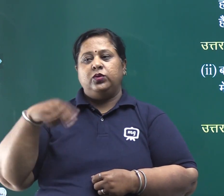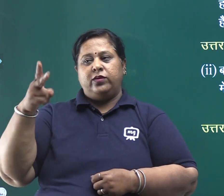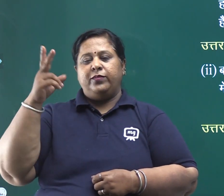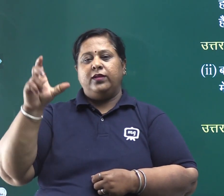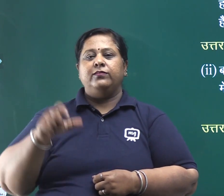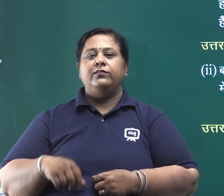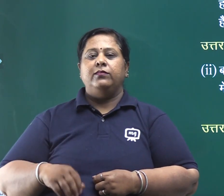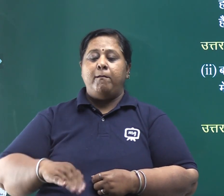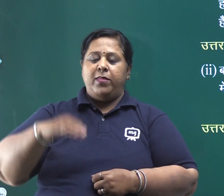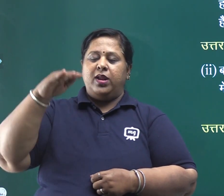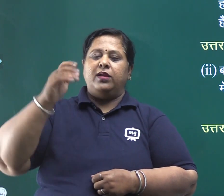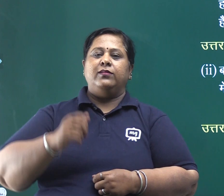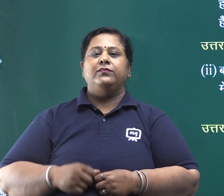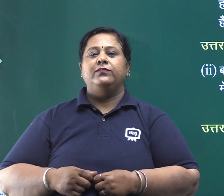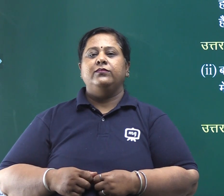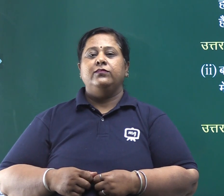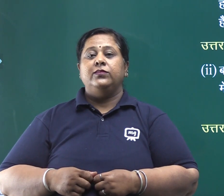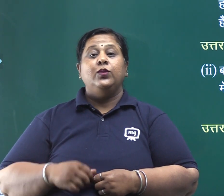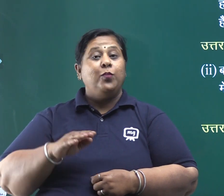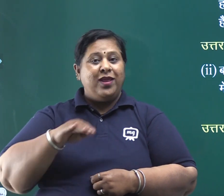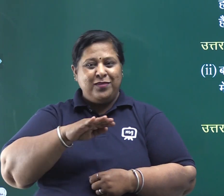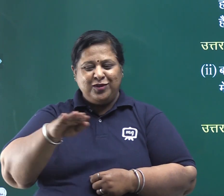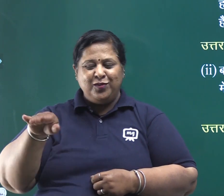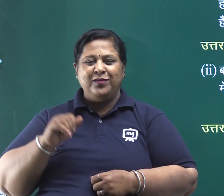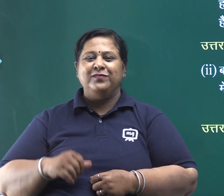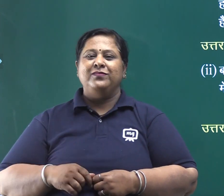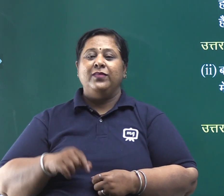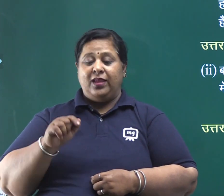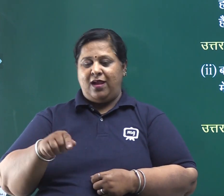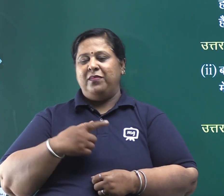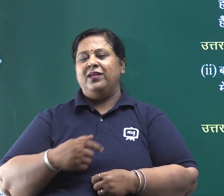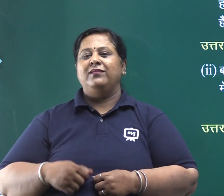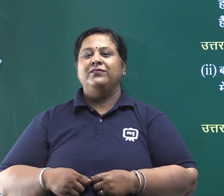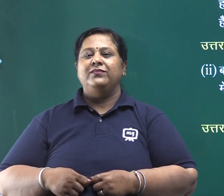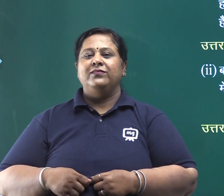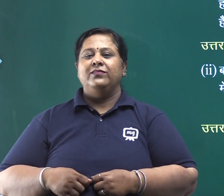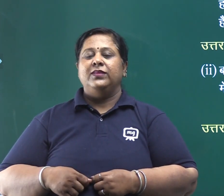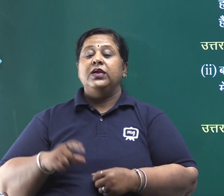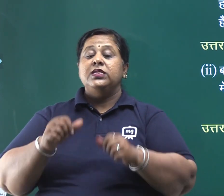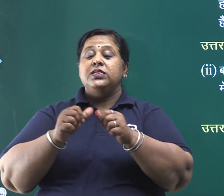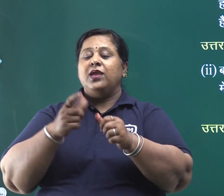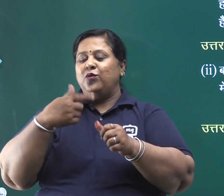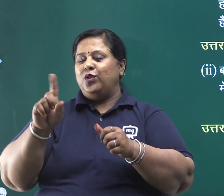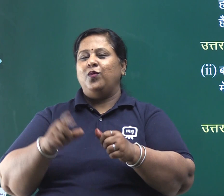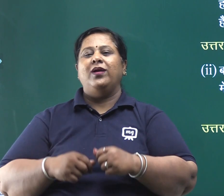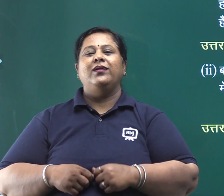दूसरा विकल्प बड़ी। तो प्यारे बच्चों, यहाँ पर सही उत्तर